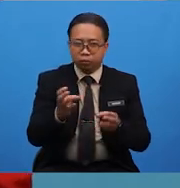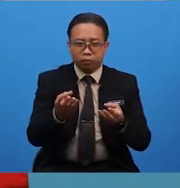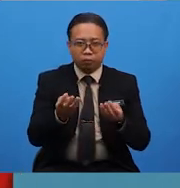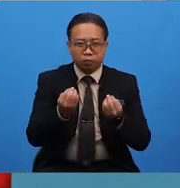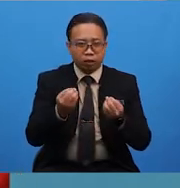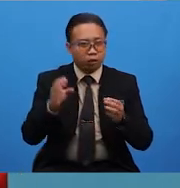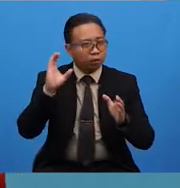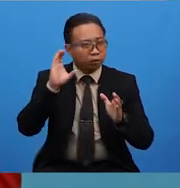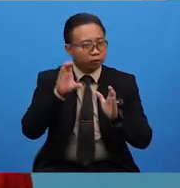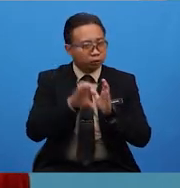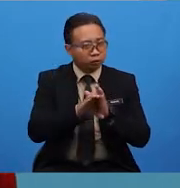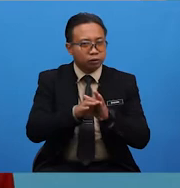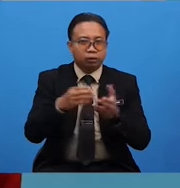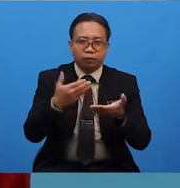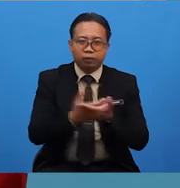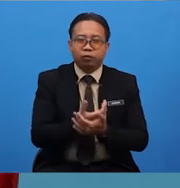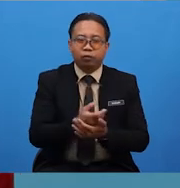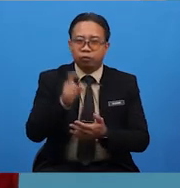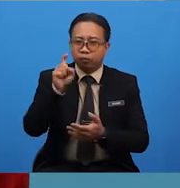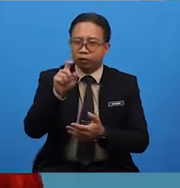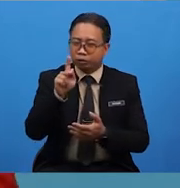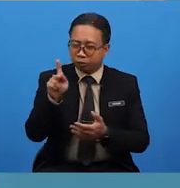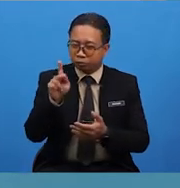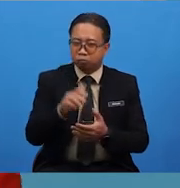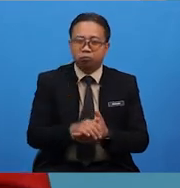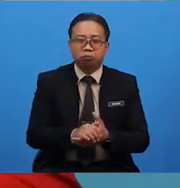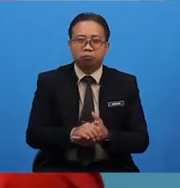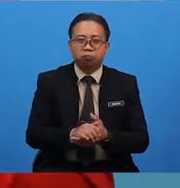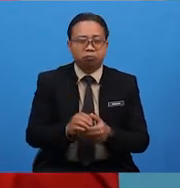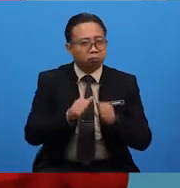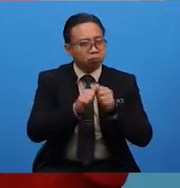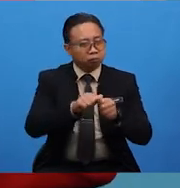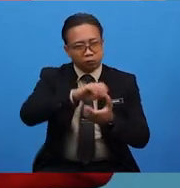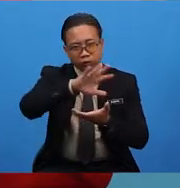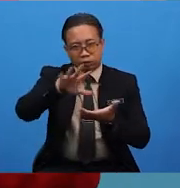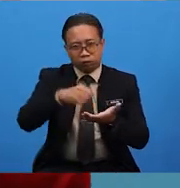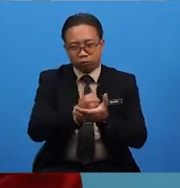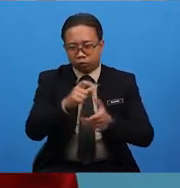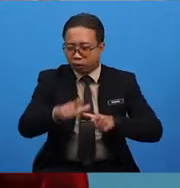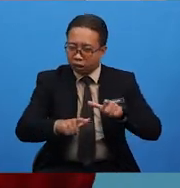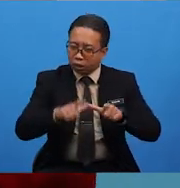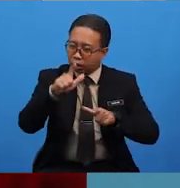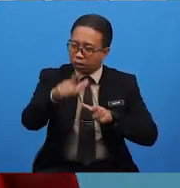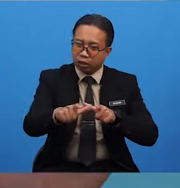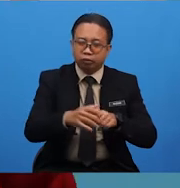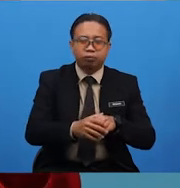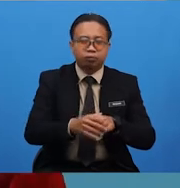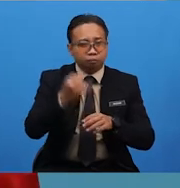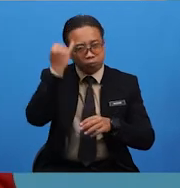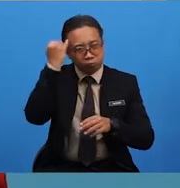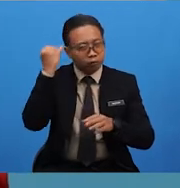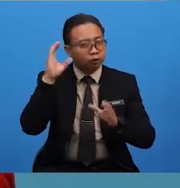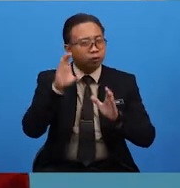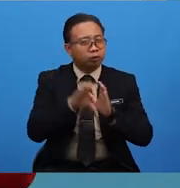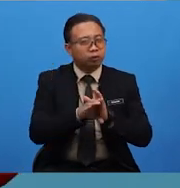yang baru kali ini pastinya Dijah akan mengikut semulakah langkah pencernaan